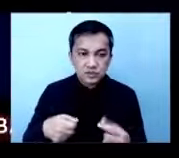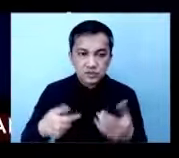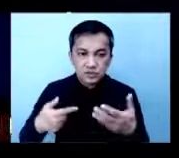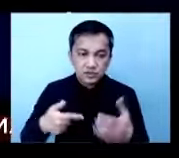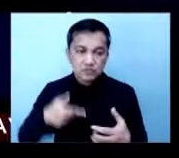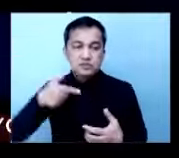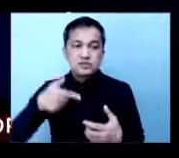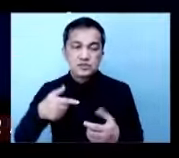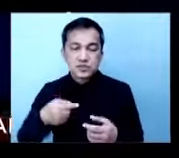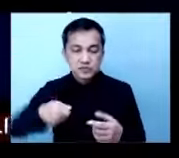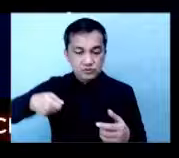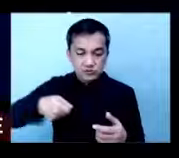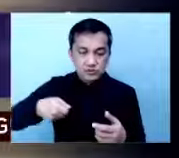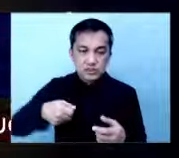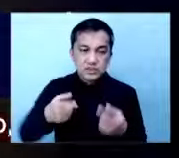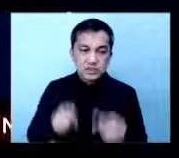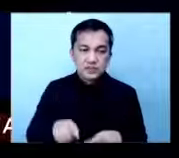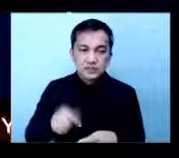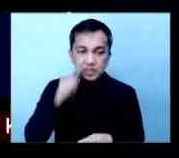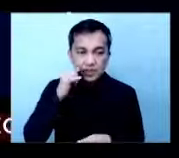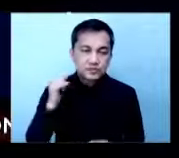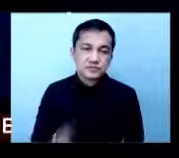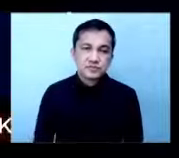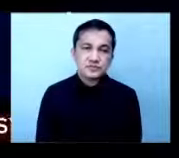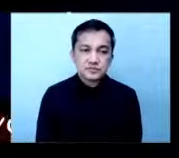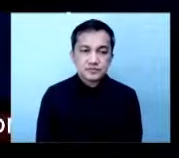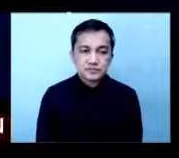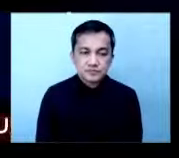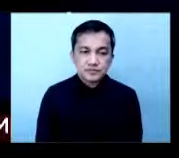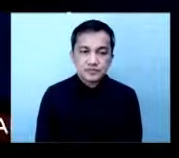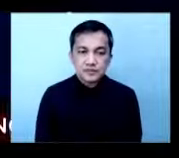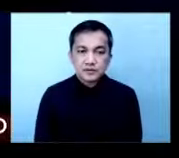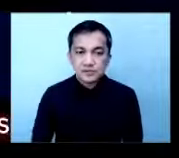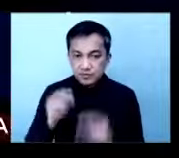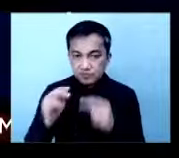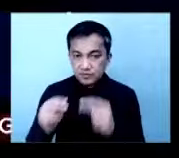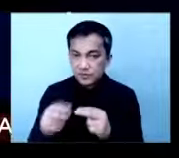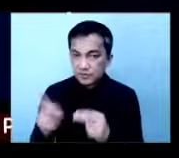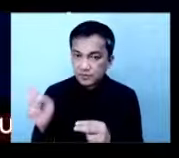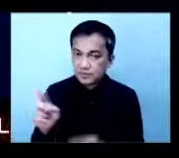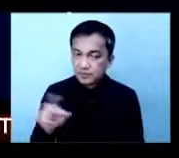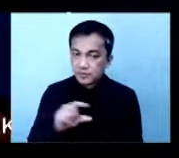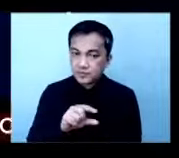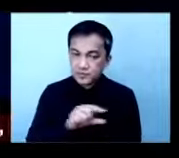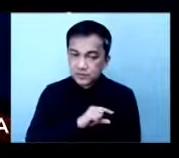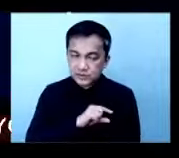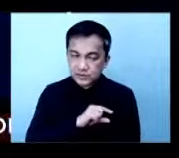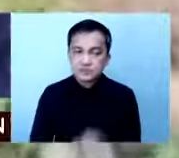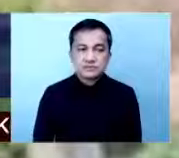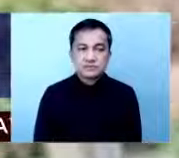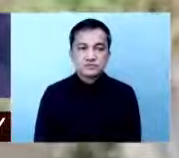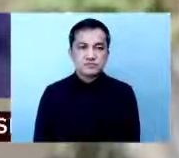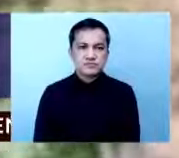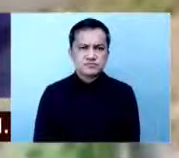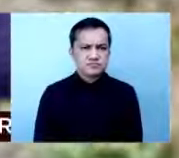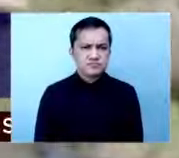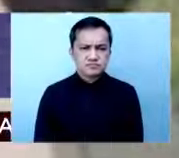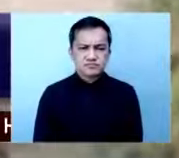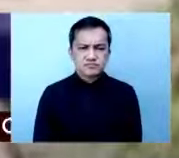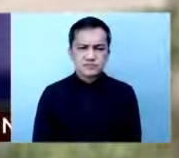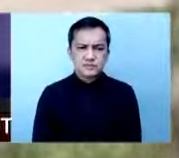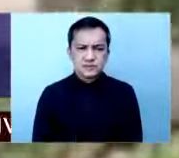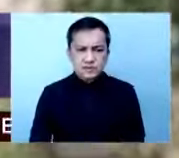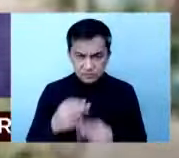ng Masterson Avenue kahapon. Nakapag-negosasyon sa hostage taker ang mga nakapalibot na pulis. Ilan saglit